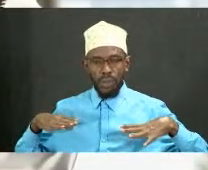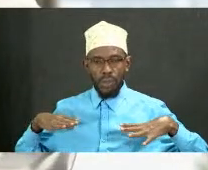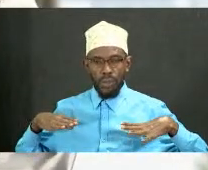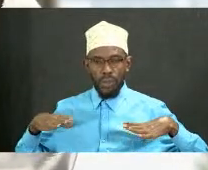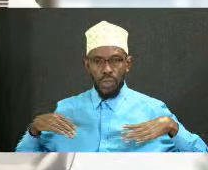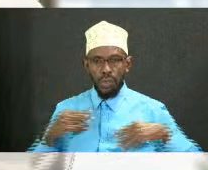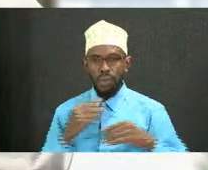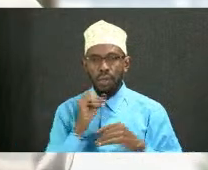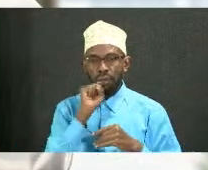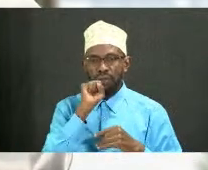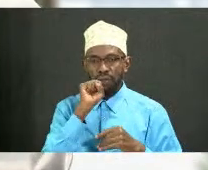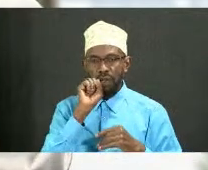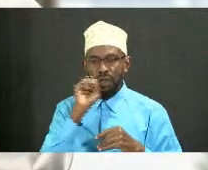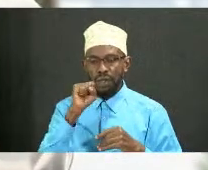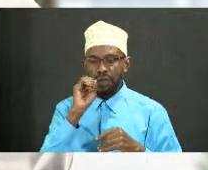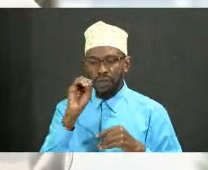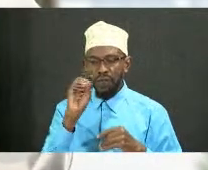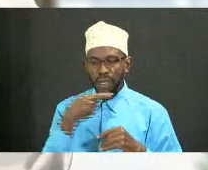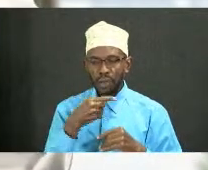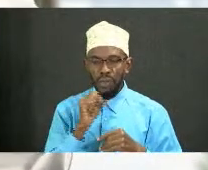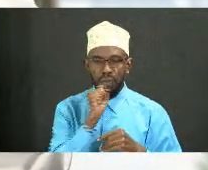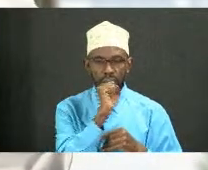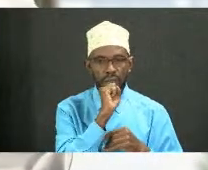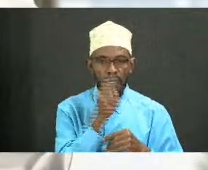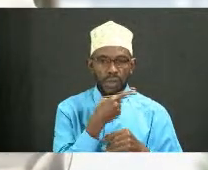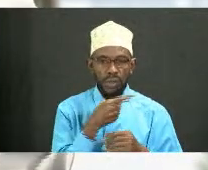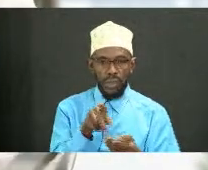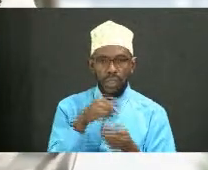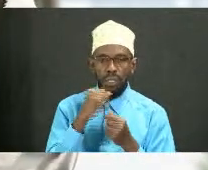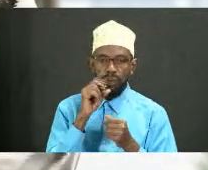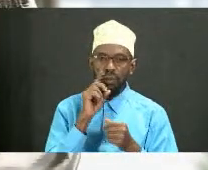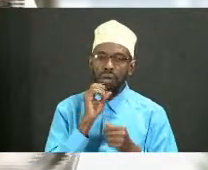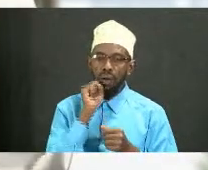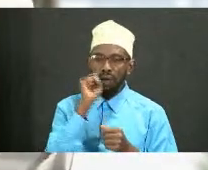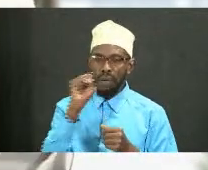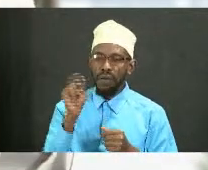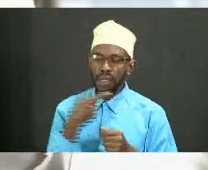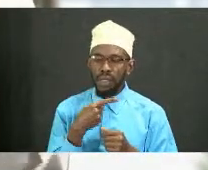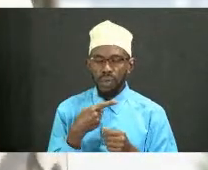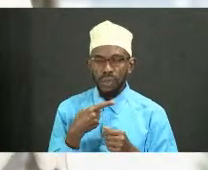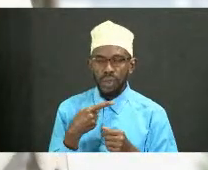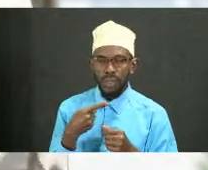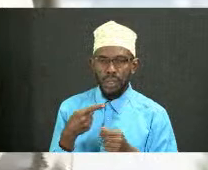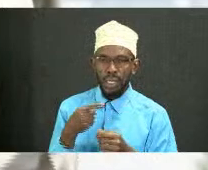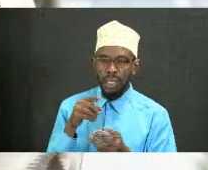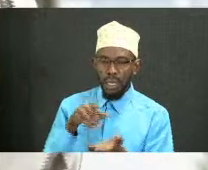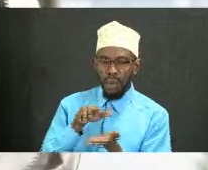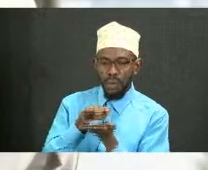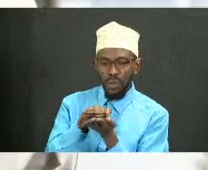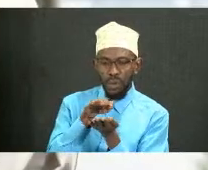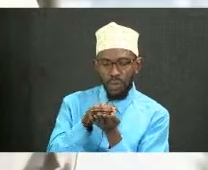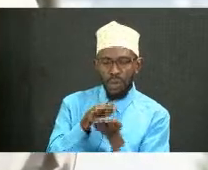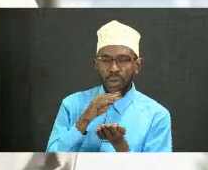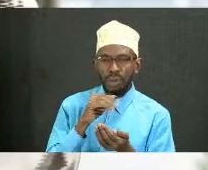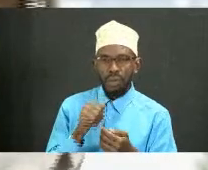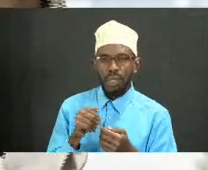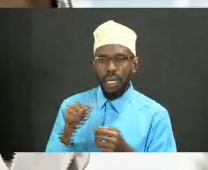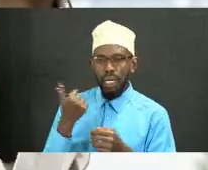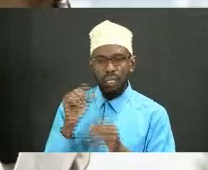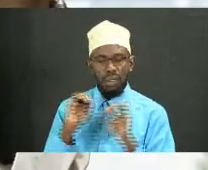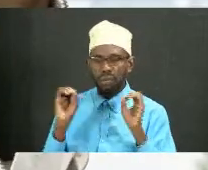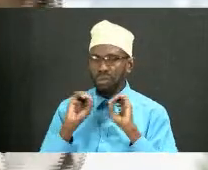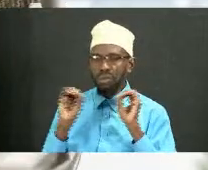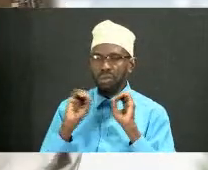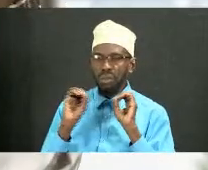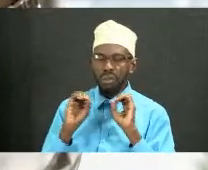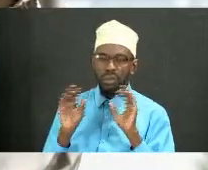wote wanapata 1,050 kwa mwezi. Mmoja amechukua 500,000 yuko na mikopo ya benki ama ya watu, na mwingine